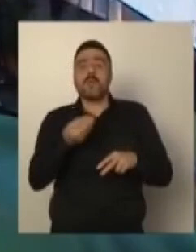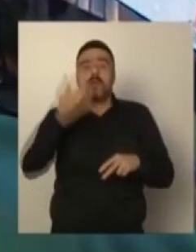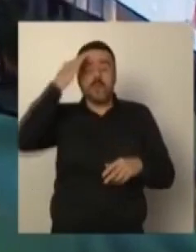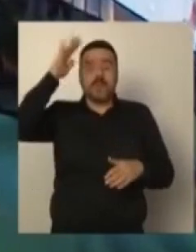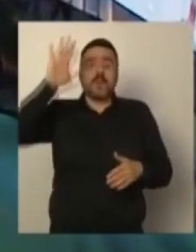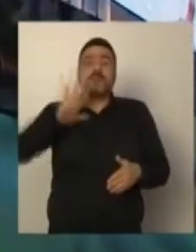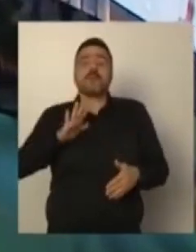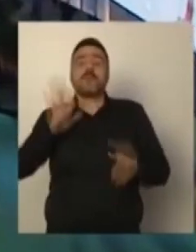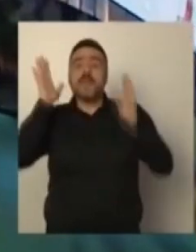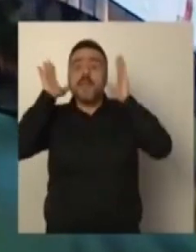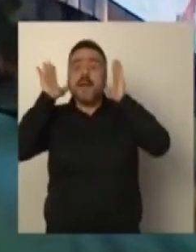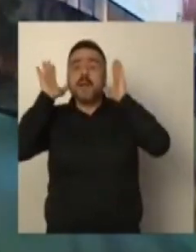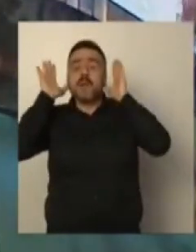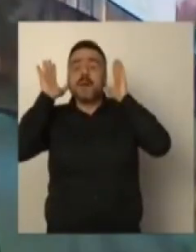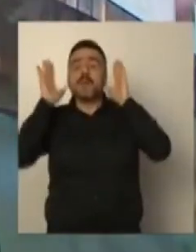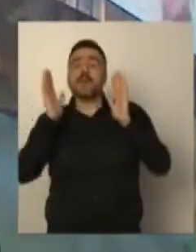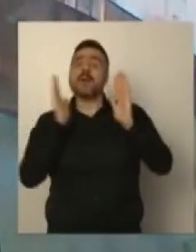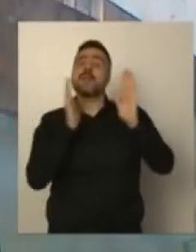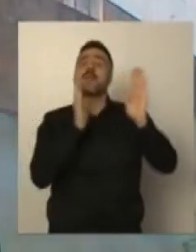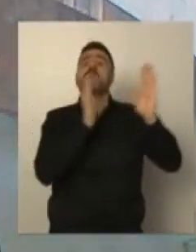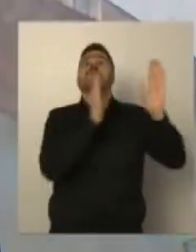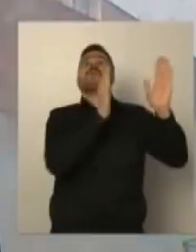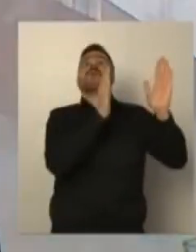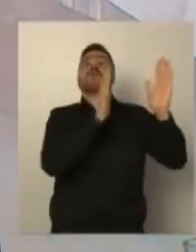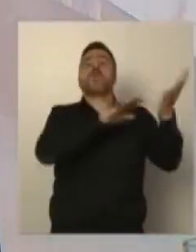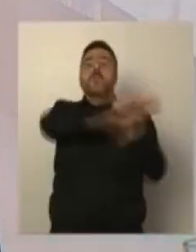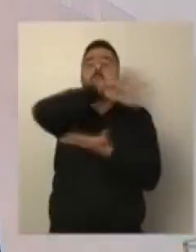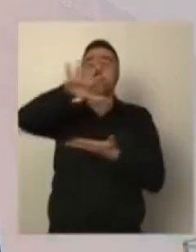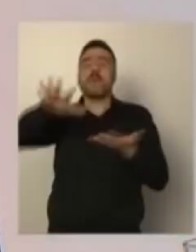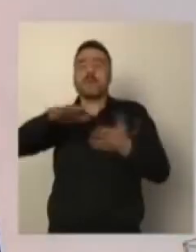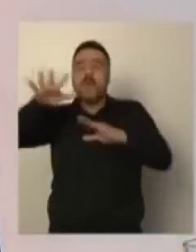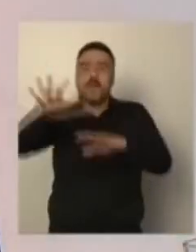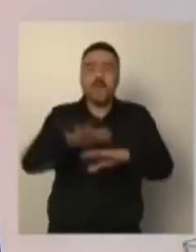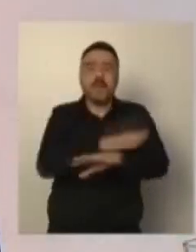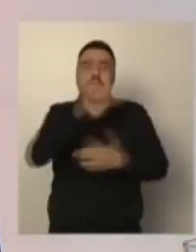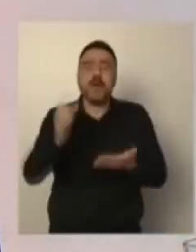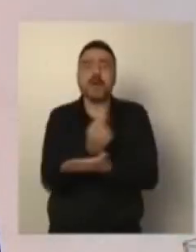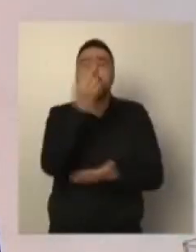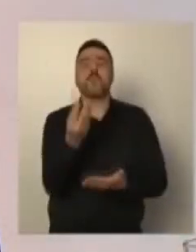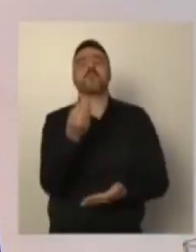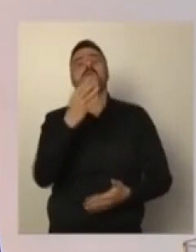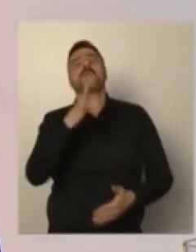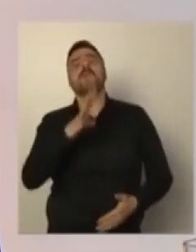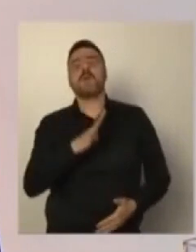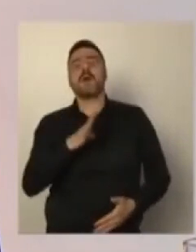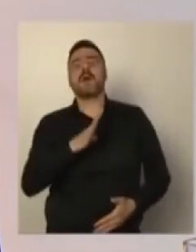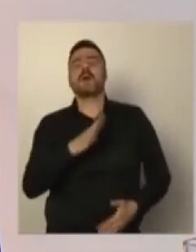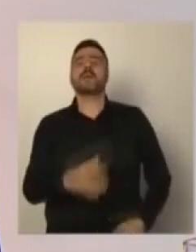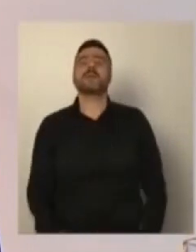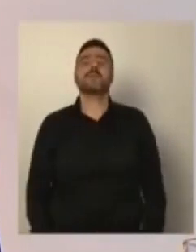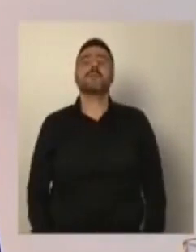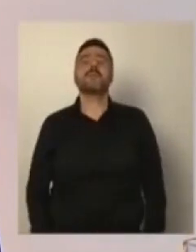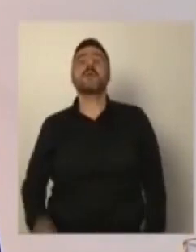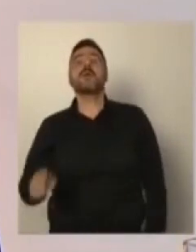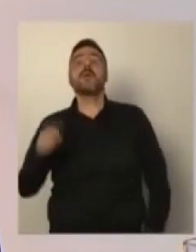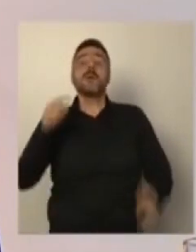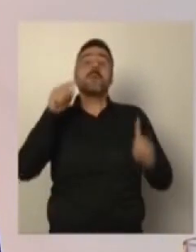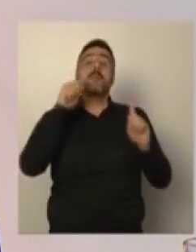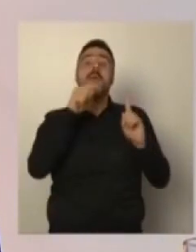namazı kılalar, cümle gök ehlin sevabın alalar. Diyor ki, sen ki